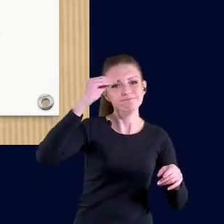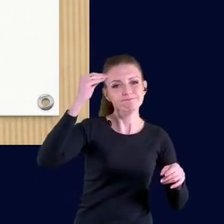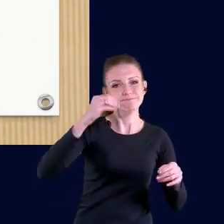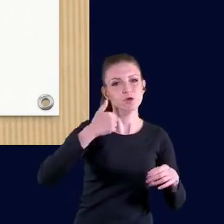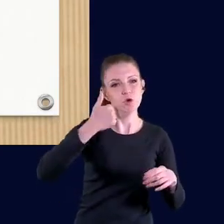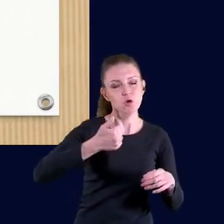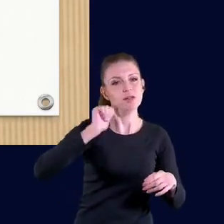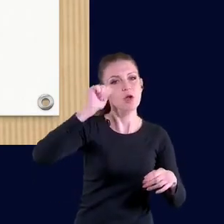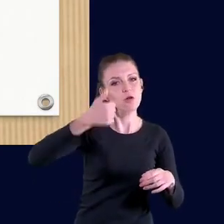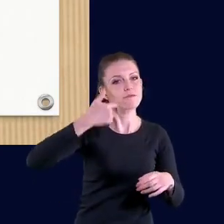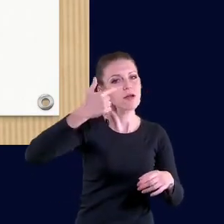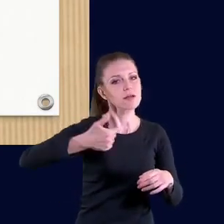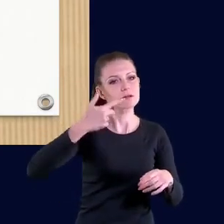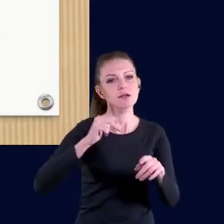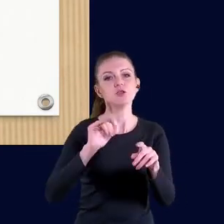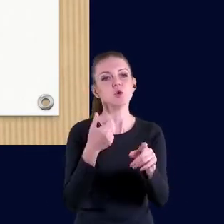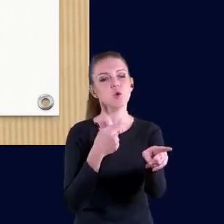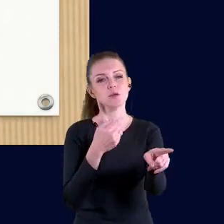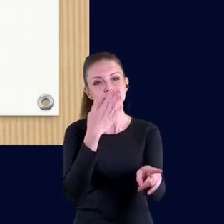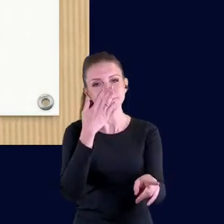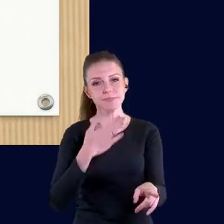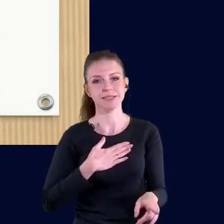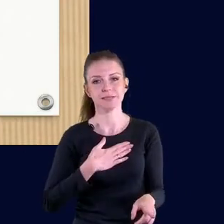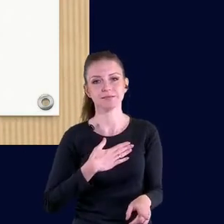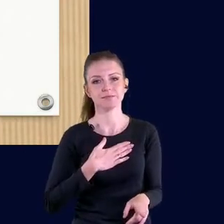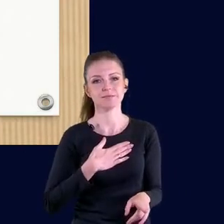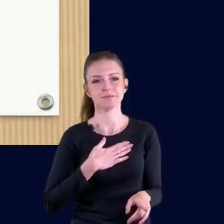czy też związku z ich zainteresowaniami